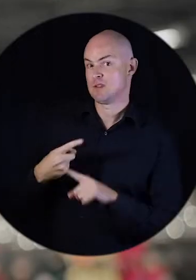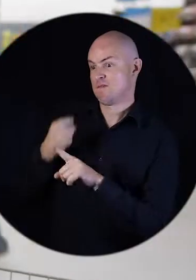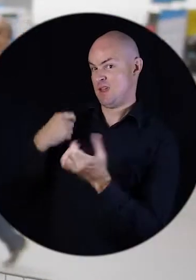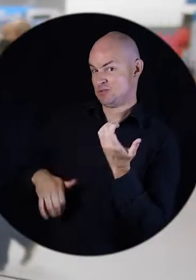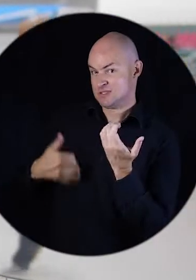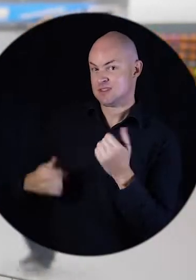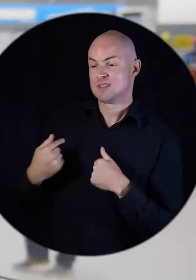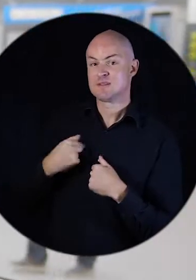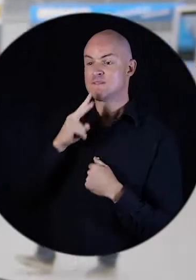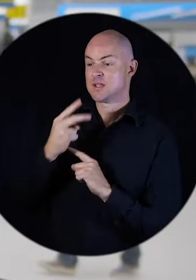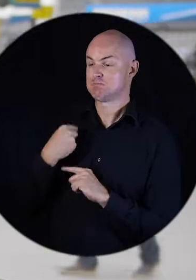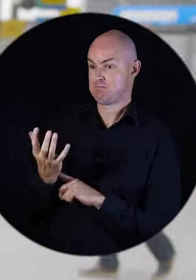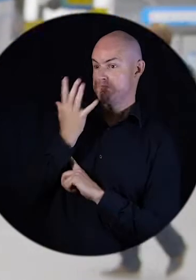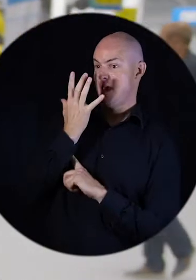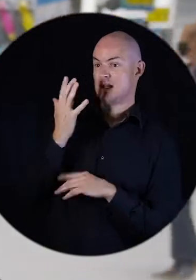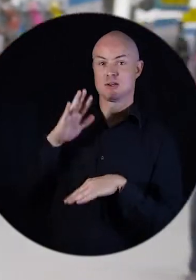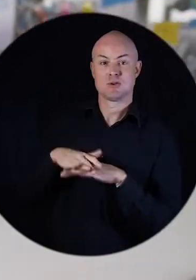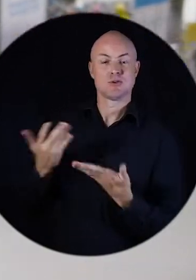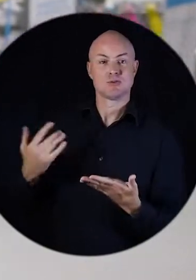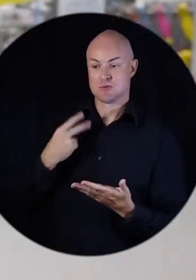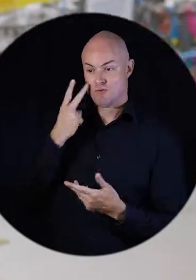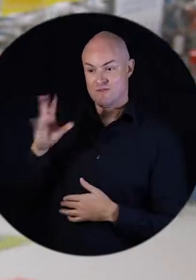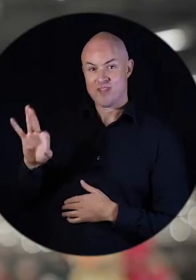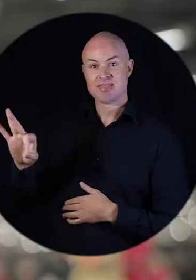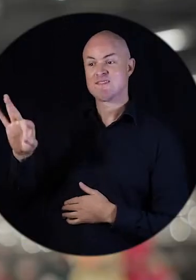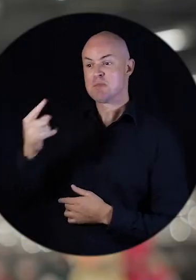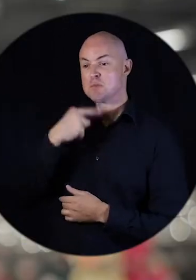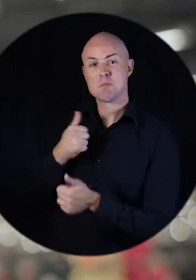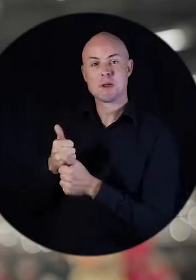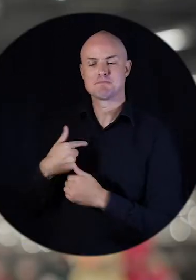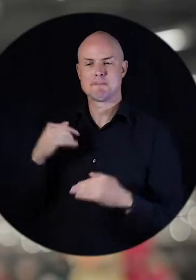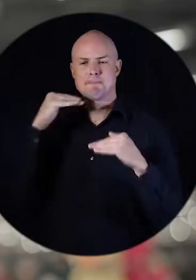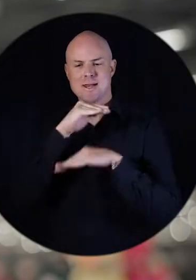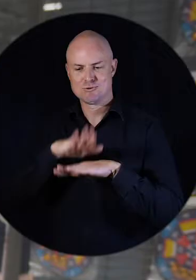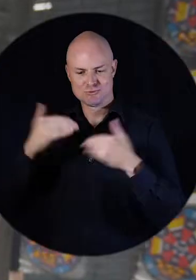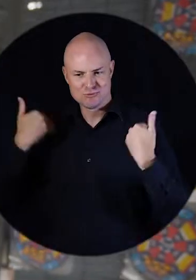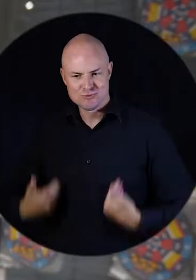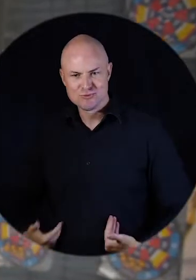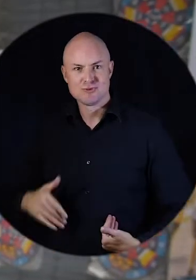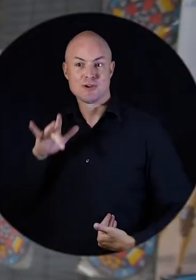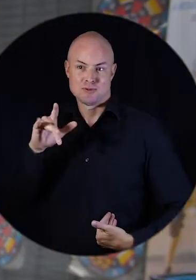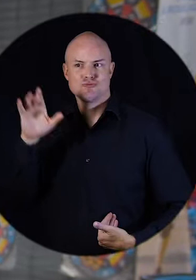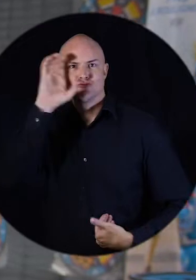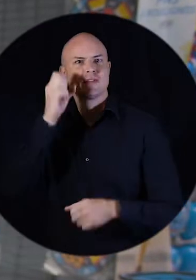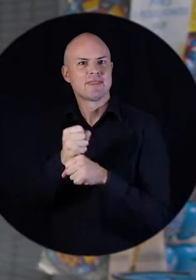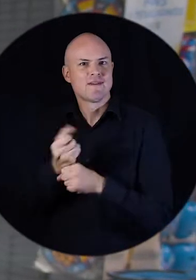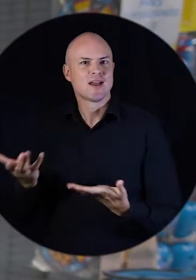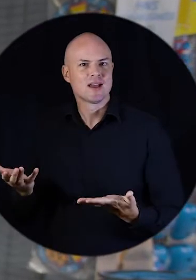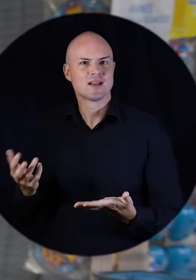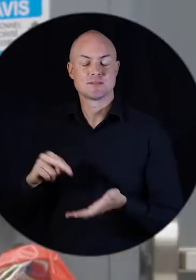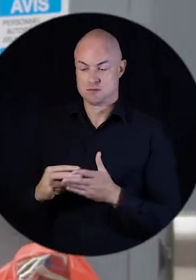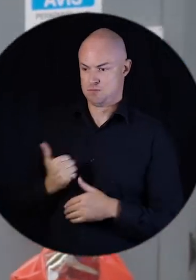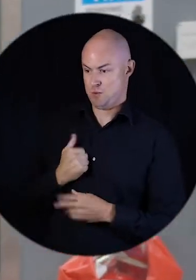de l'Argentine. Ce qui m'a vraiment marqué à l'entrevue de Fred, c'est qu'ils me disent « j'ai manqué sur mon état pour pouvoir avoir un travail ».